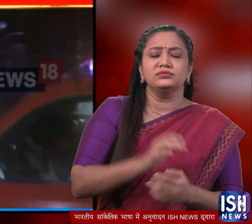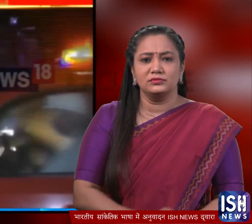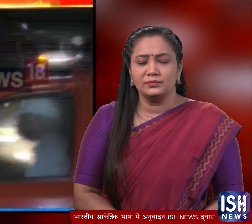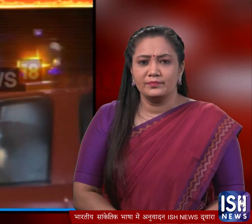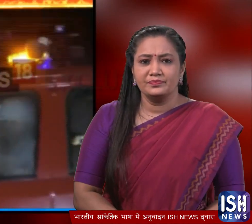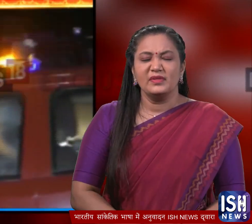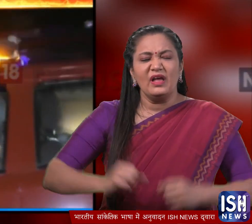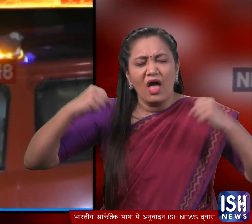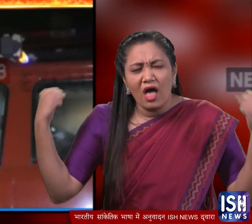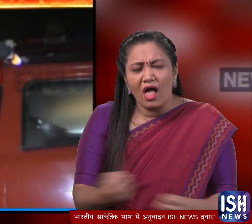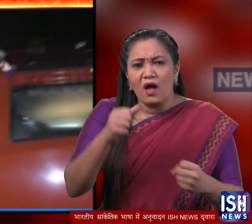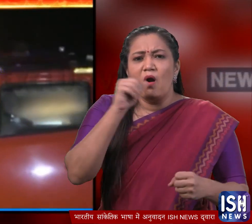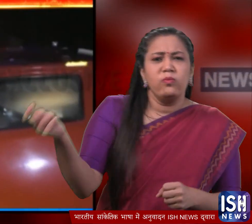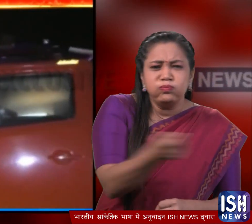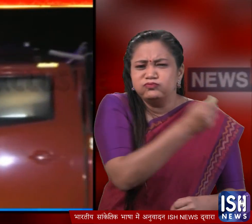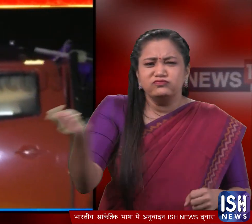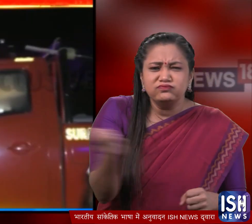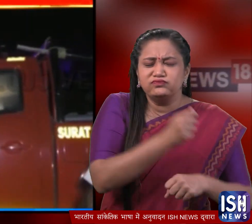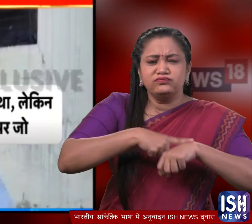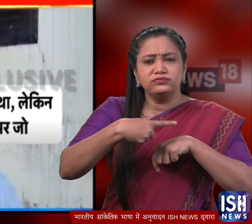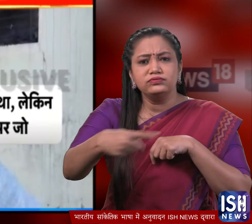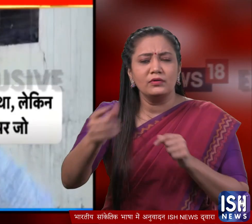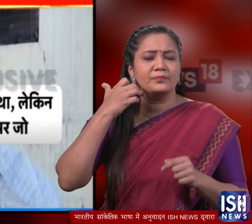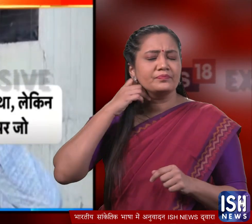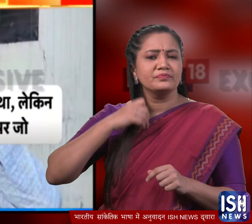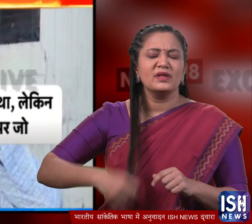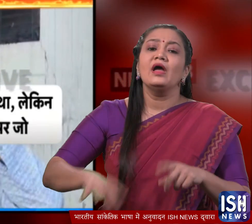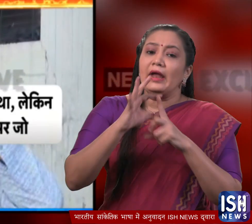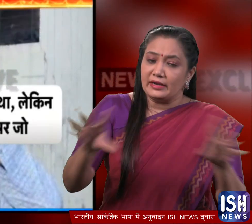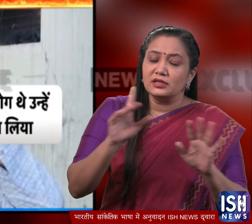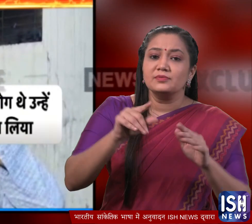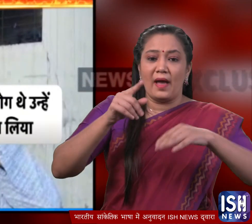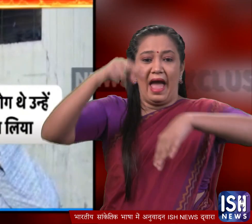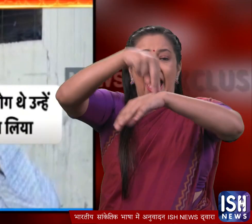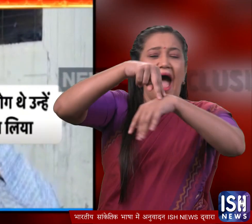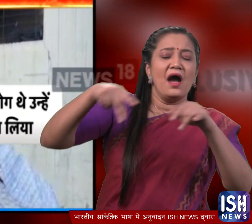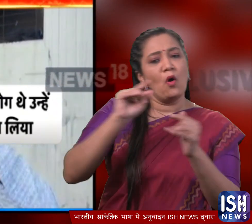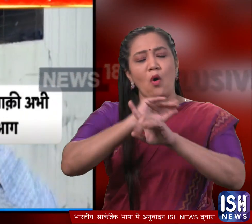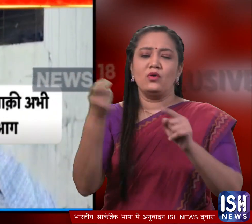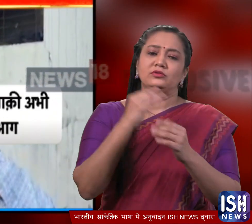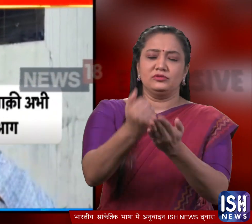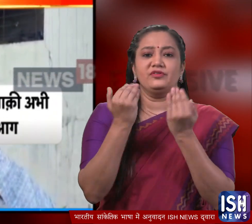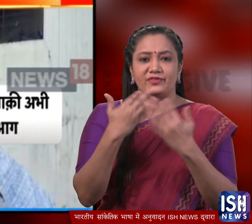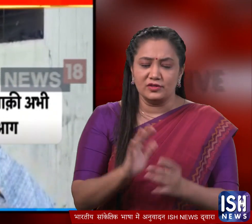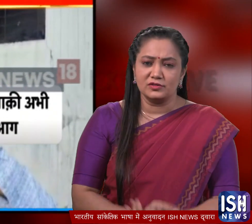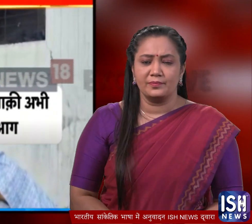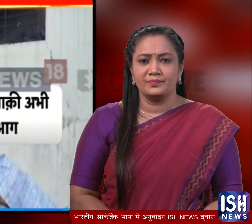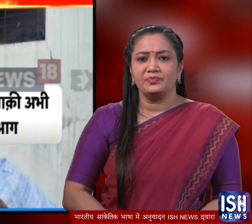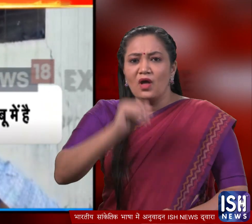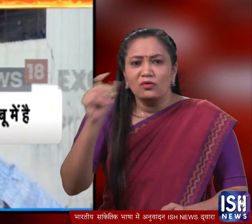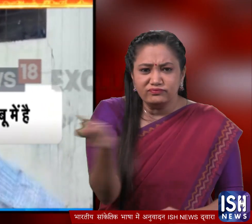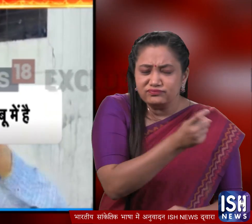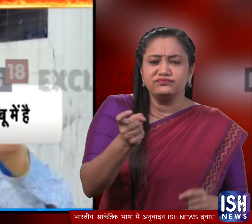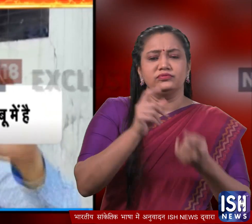काबू पाने के लिए काफी देर तक पानी की बौछार करते रहे। रिस्की था, लेकिन ऊपर से जो फंसे लोग थे उनको बचा लिया गया है। बाकी का अभी पूरा